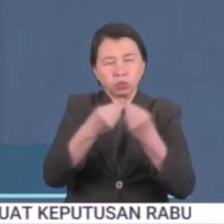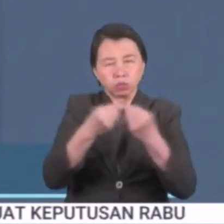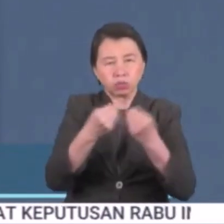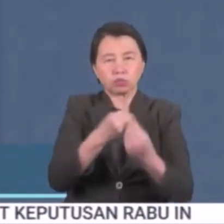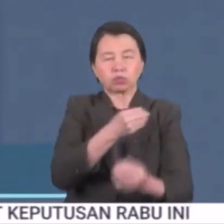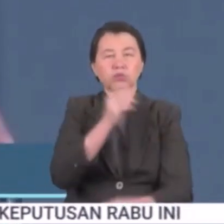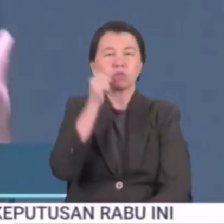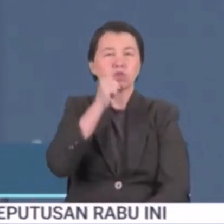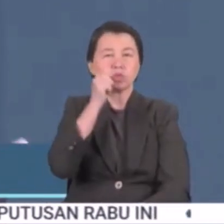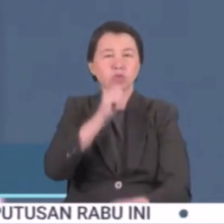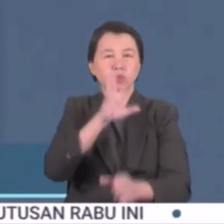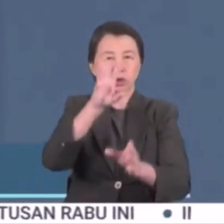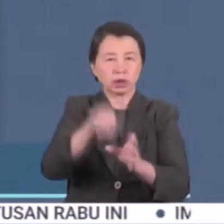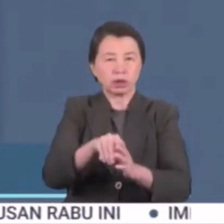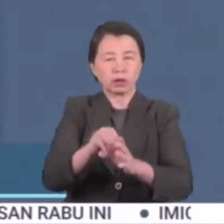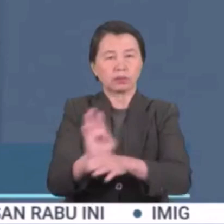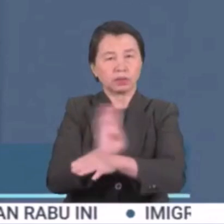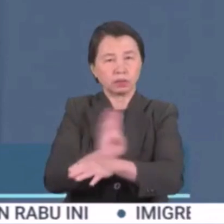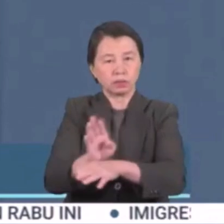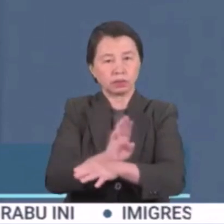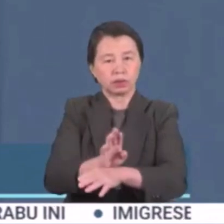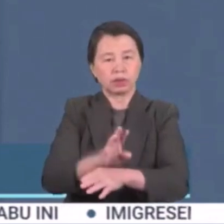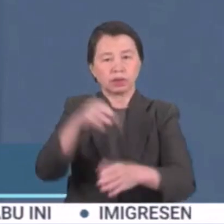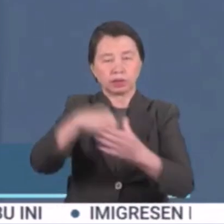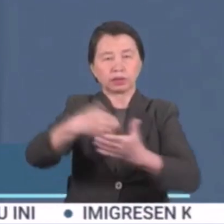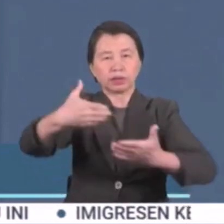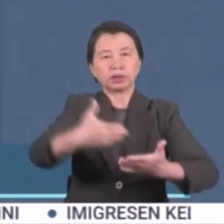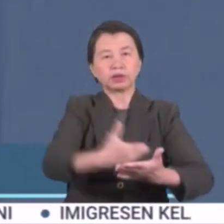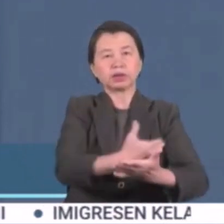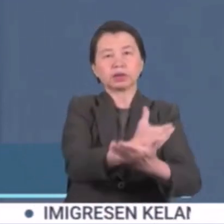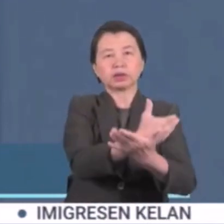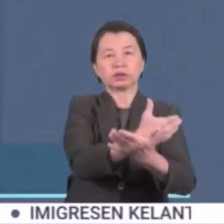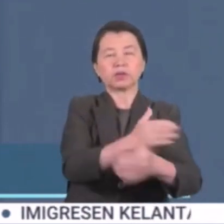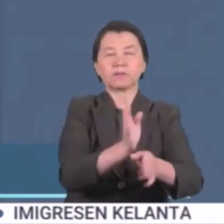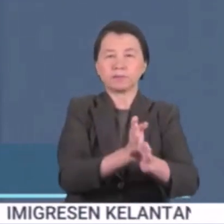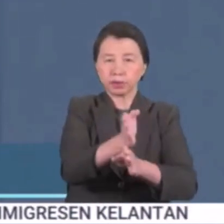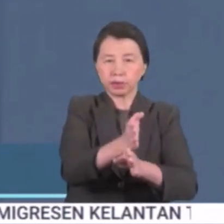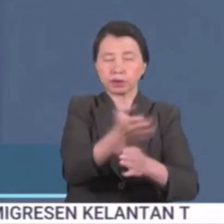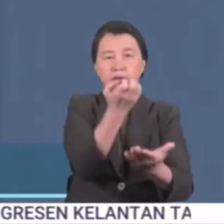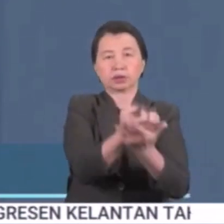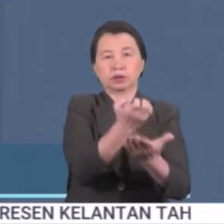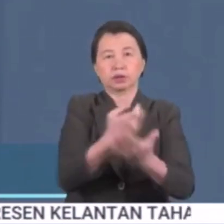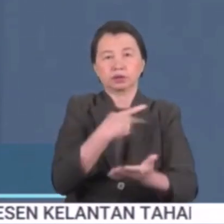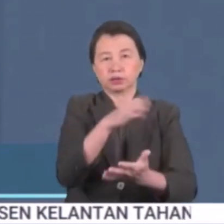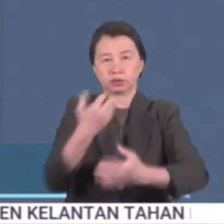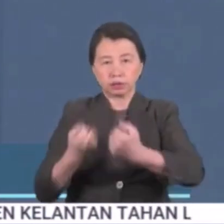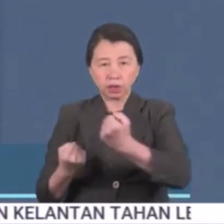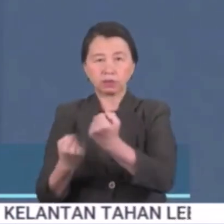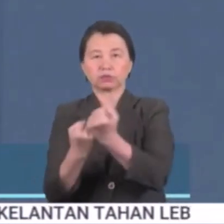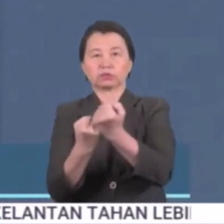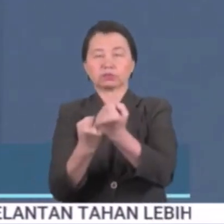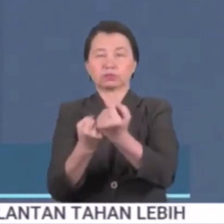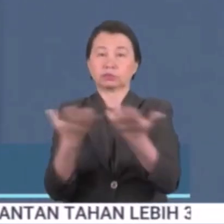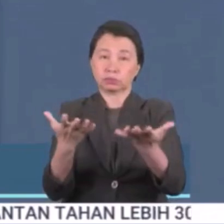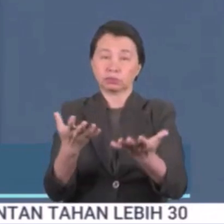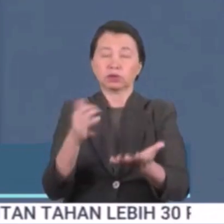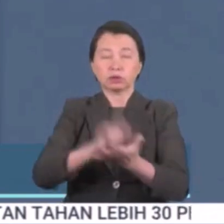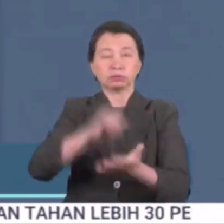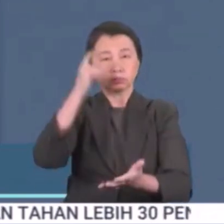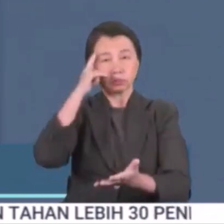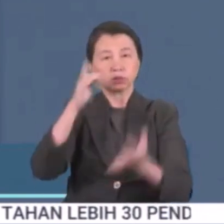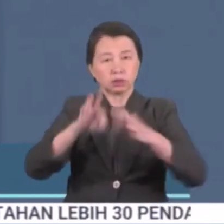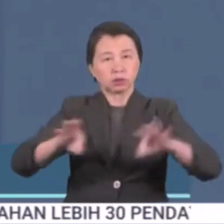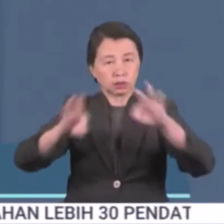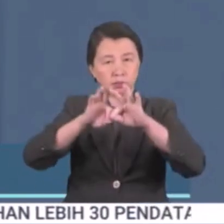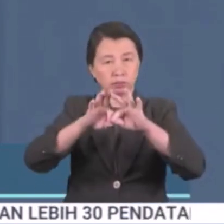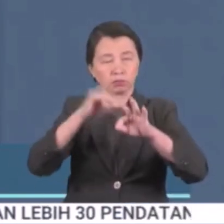women professionals, women entrepreneurs as well in the new areas of economy that we want to support? So I think it's important that we